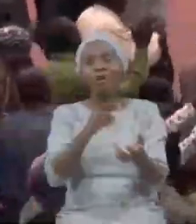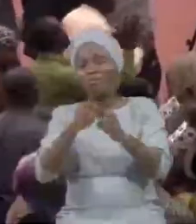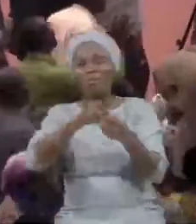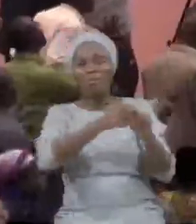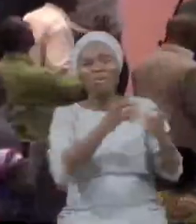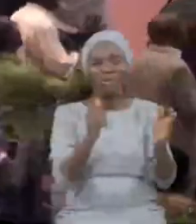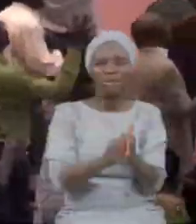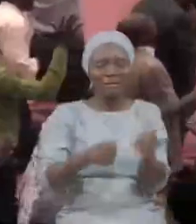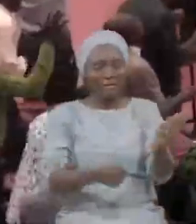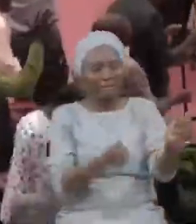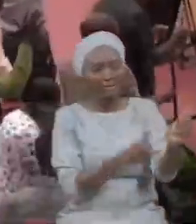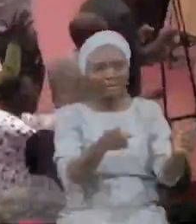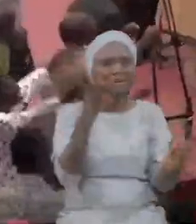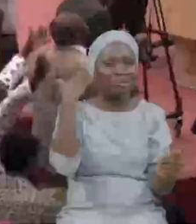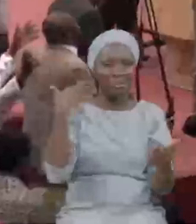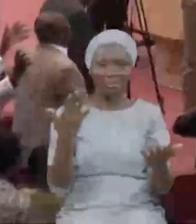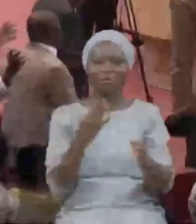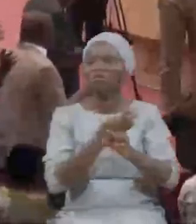problèmes qui vous poursuivent.